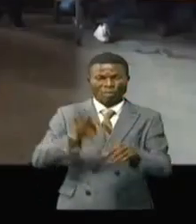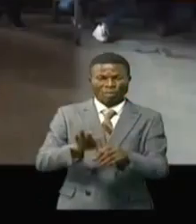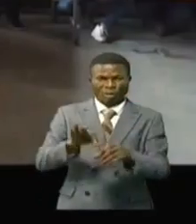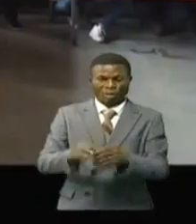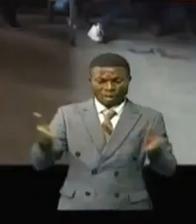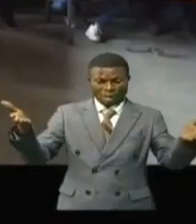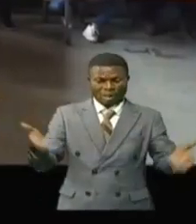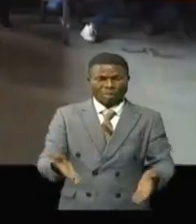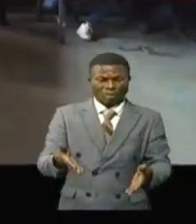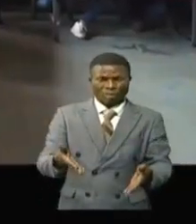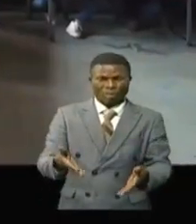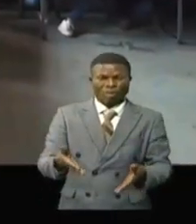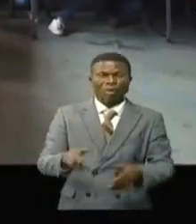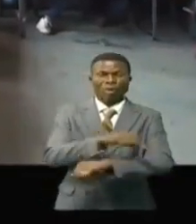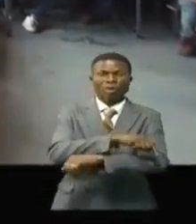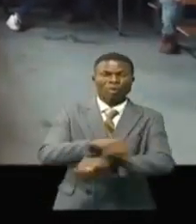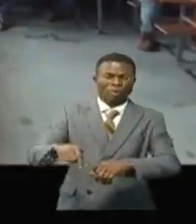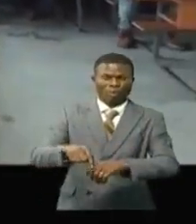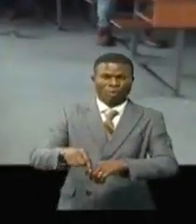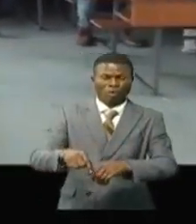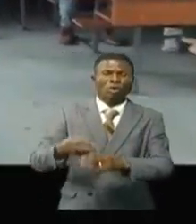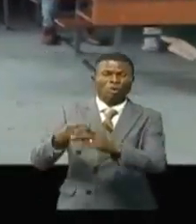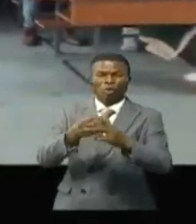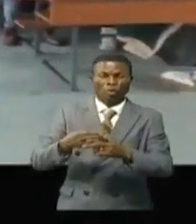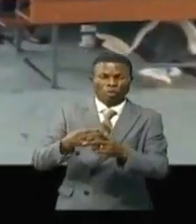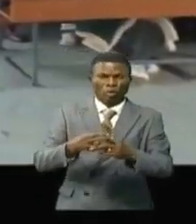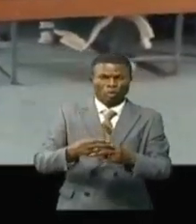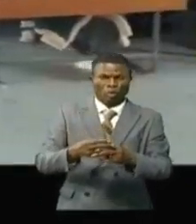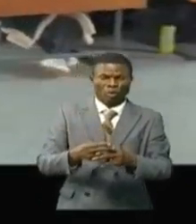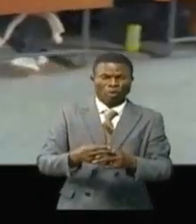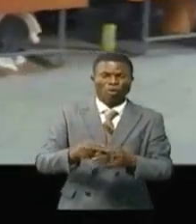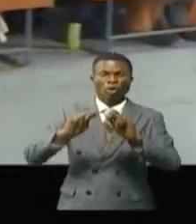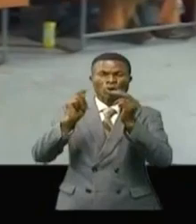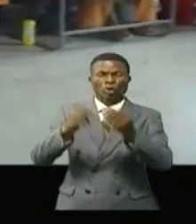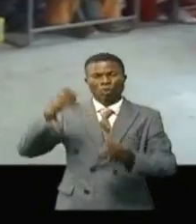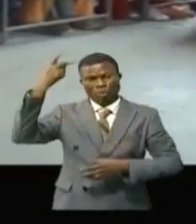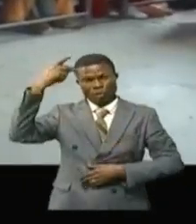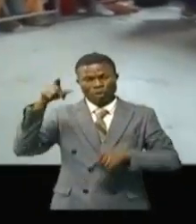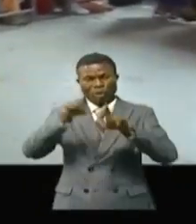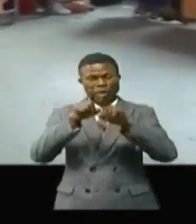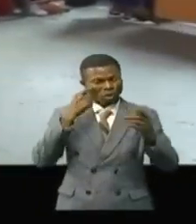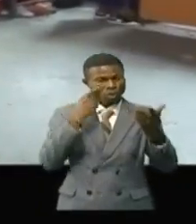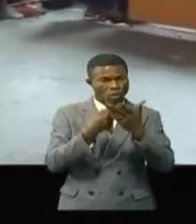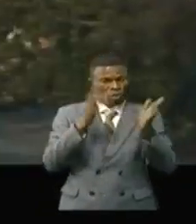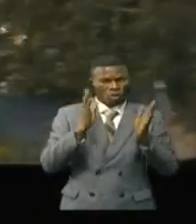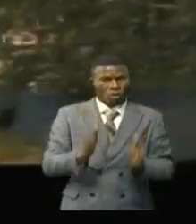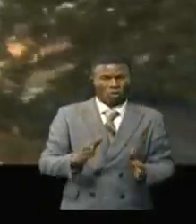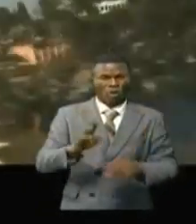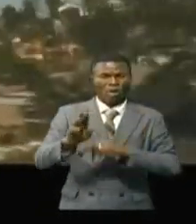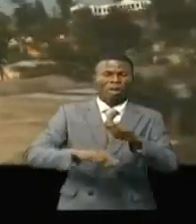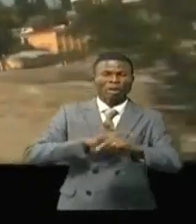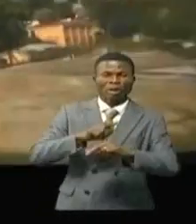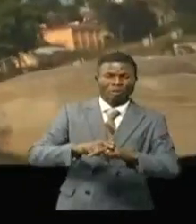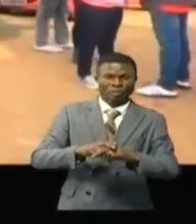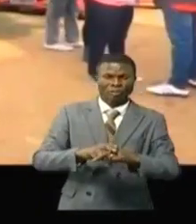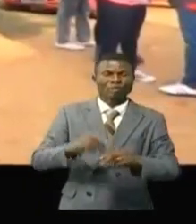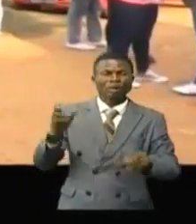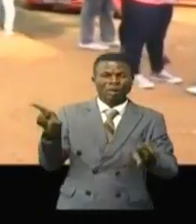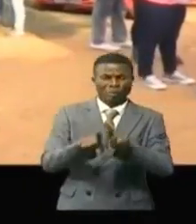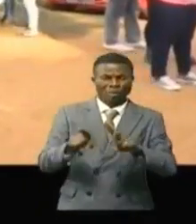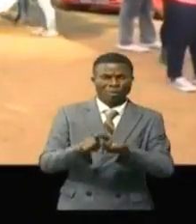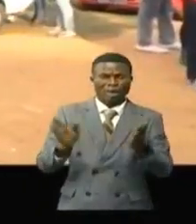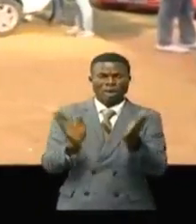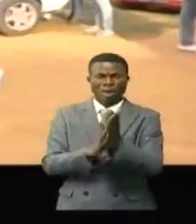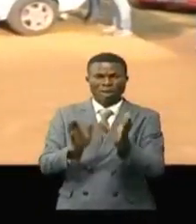à l'installation du bureau, puis au contrôle des témoins des partis politiques et des observateurs nationaux. Même exercice à l'école primaire